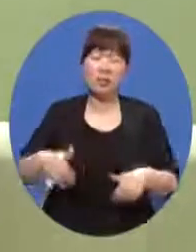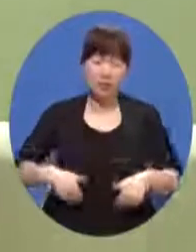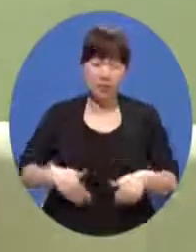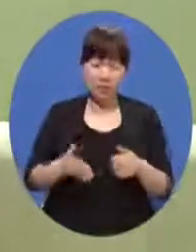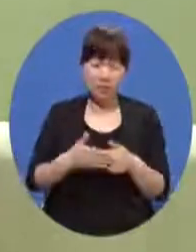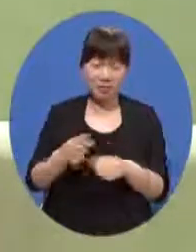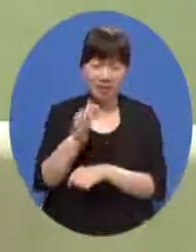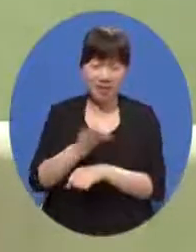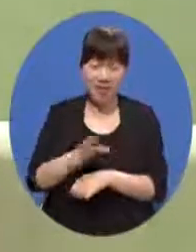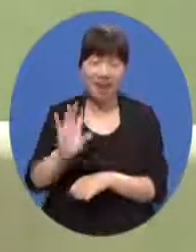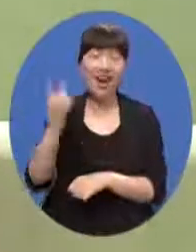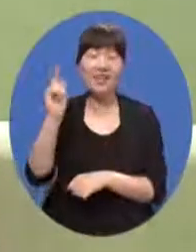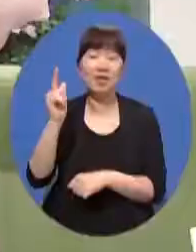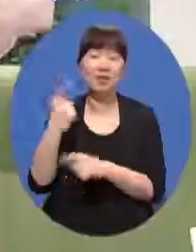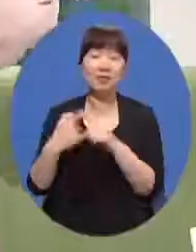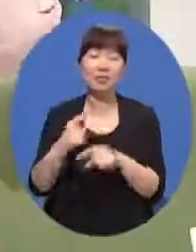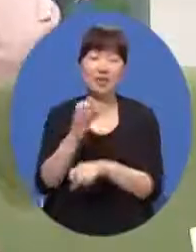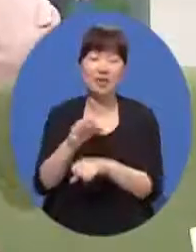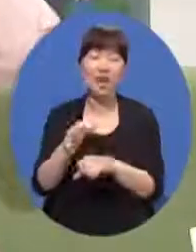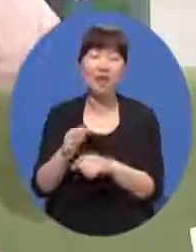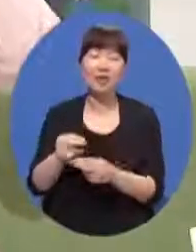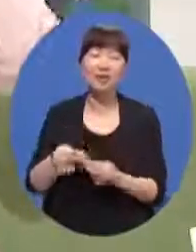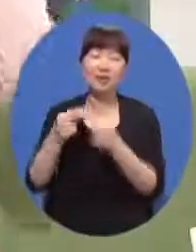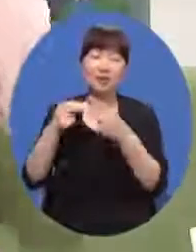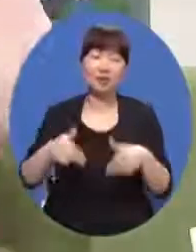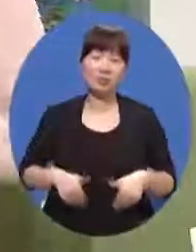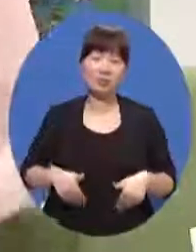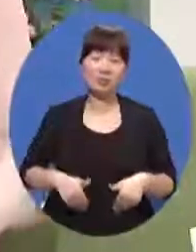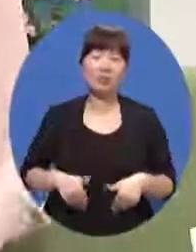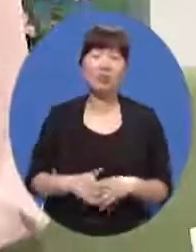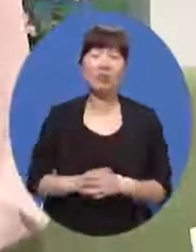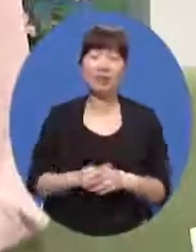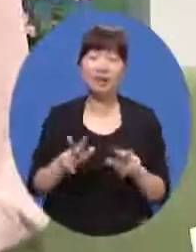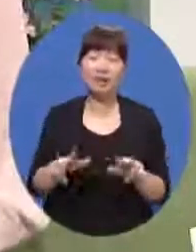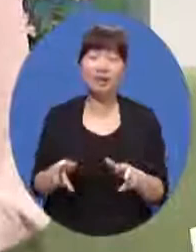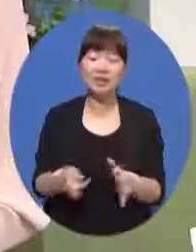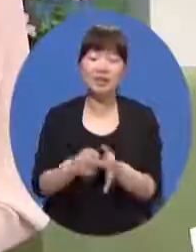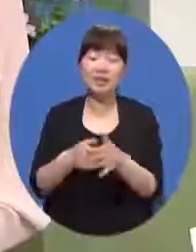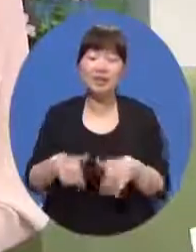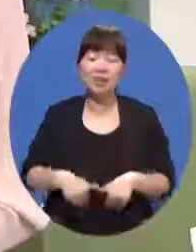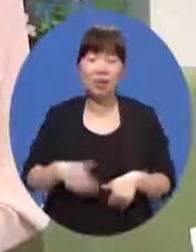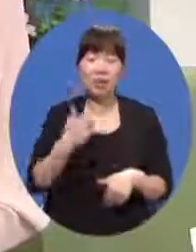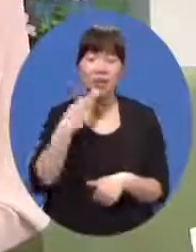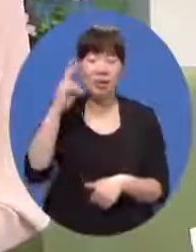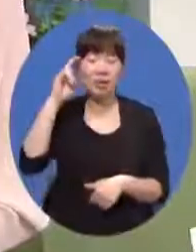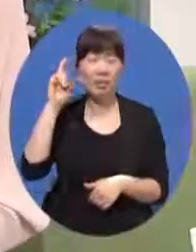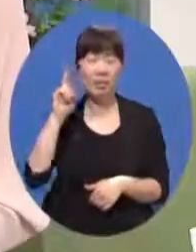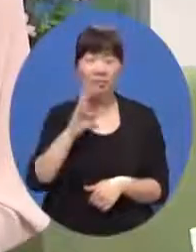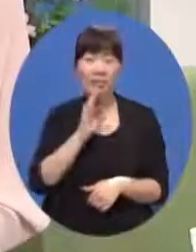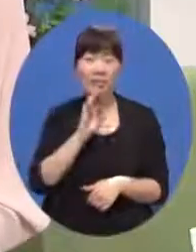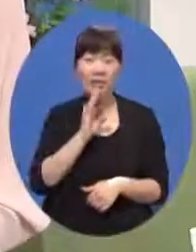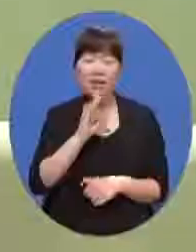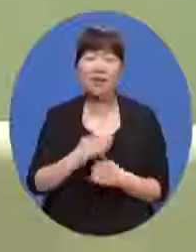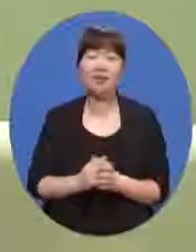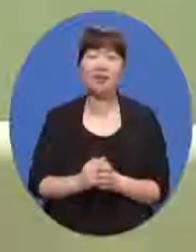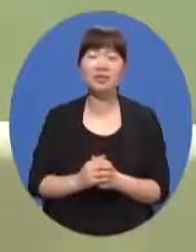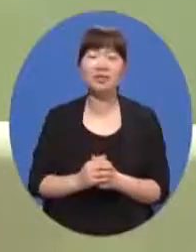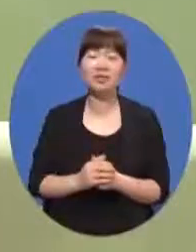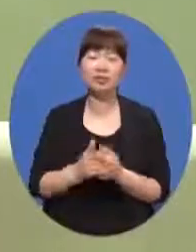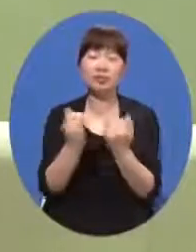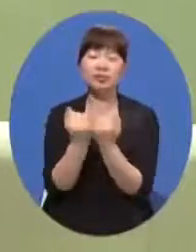게 아닙니다. 무조건 사서 네 비축해놔야 되죠. 아, 당장 필요한 건 아닌데요. 네, 그렇죠? 네. 네. 그래서 이제 좀 그러한 이